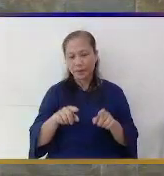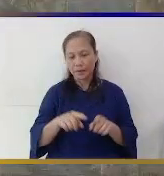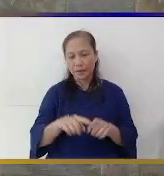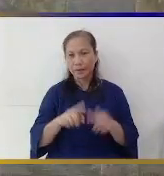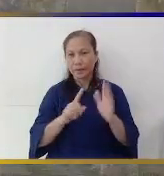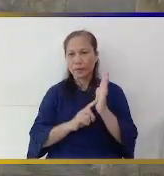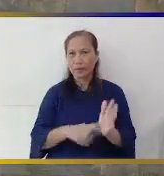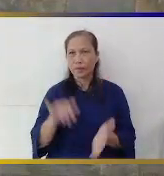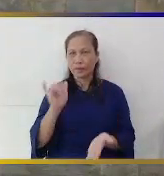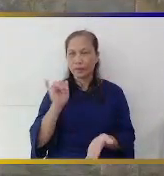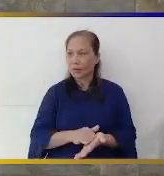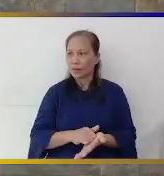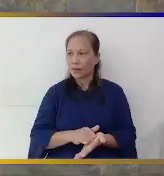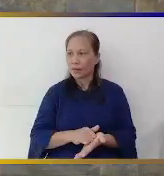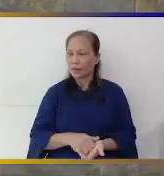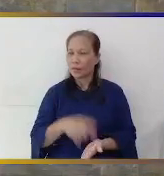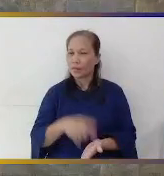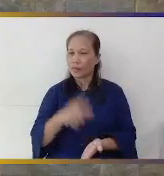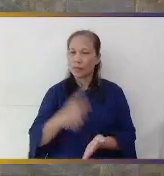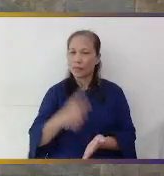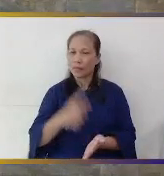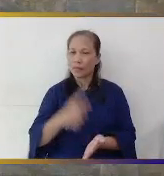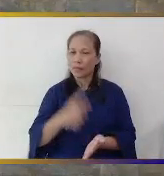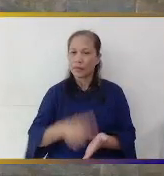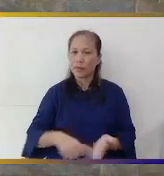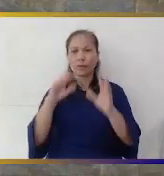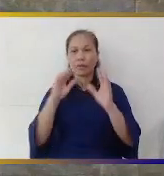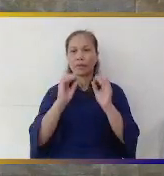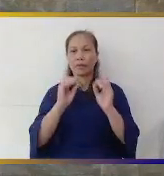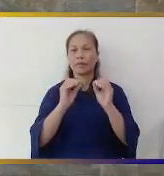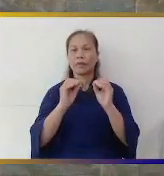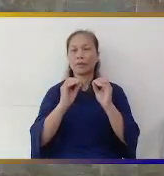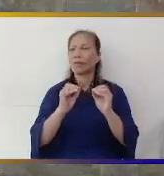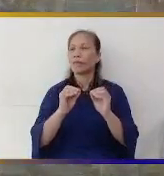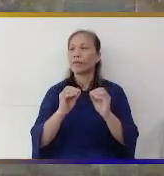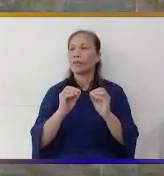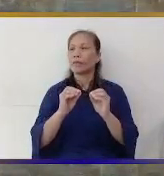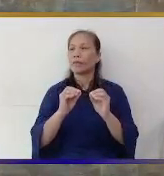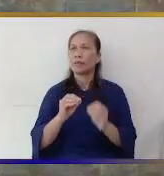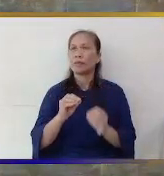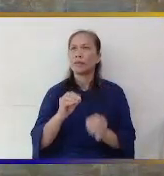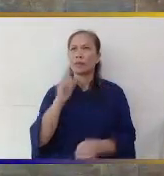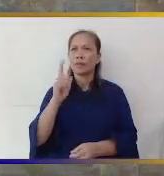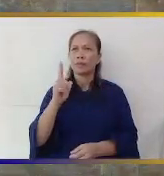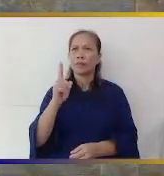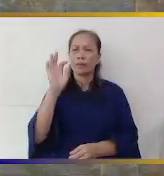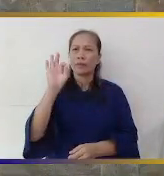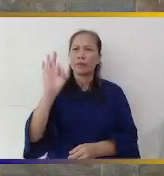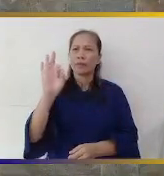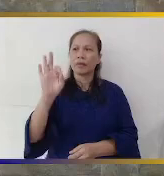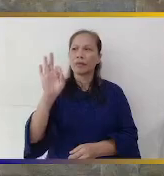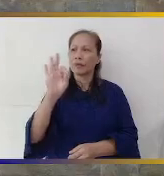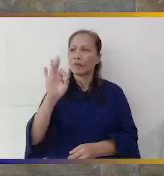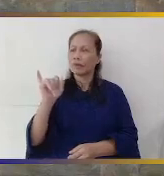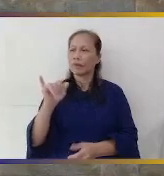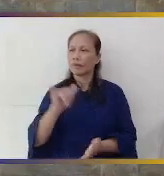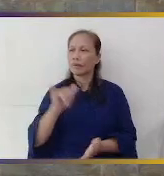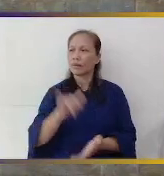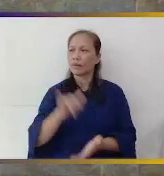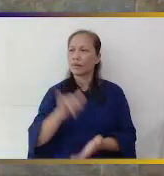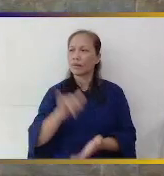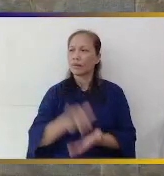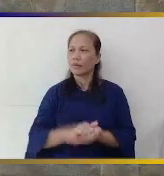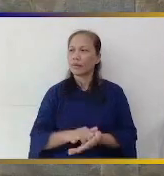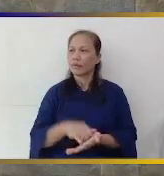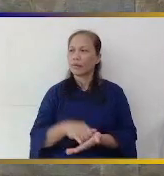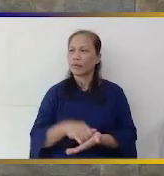na isa rin sa mga tinuturo niya dito mga kapatid is that isa sa mga preaching niya sinabing heresy is they